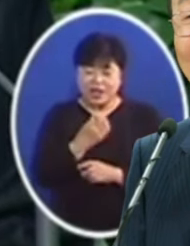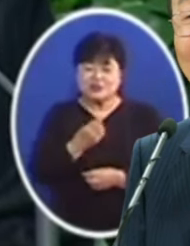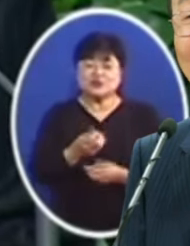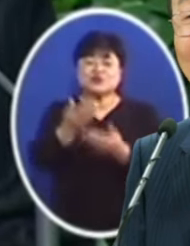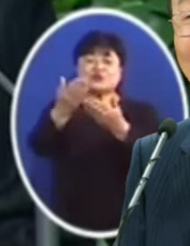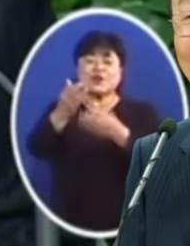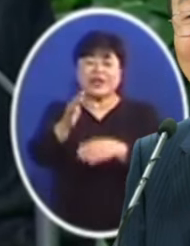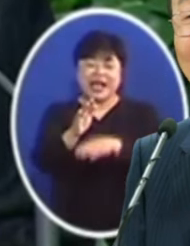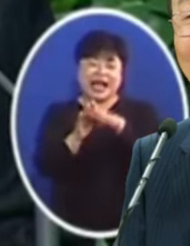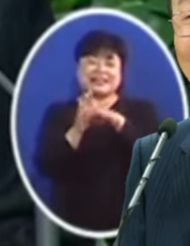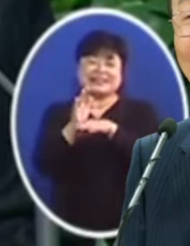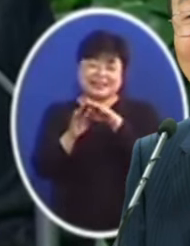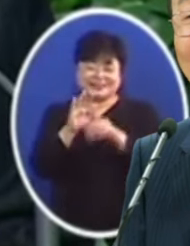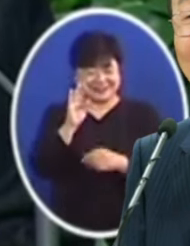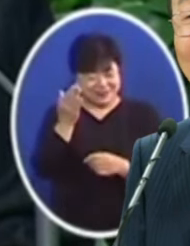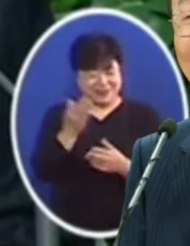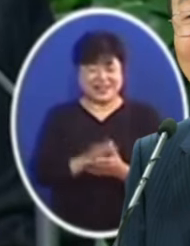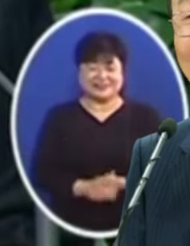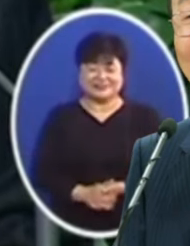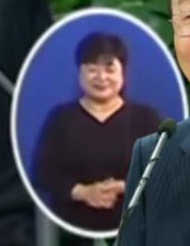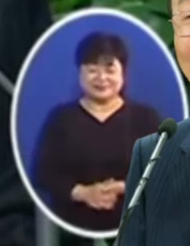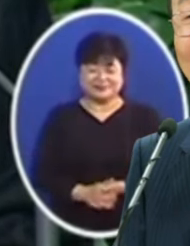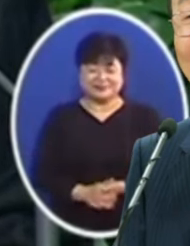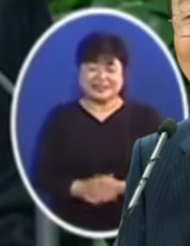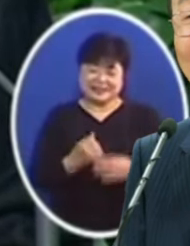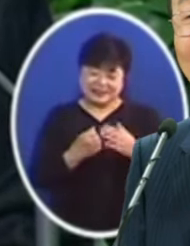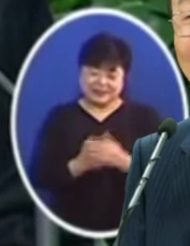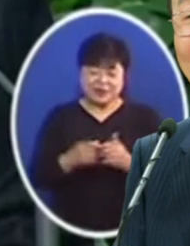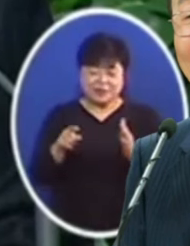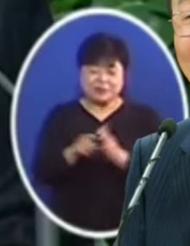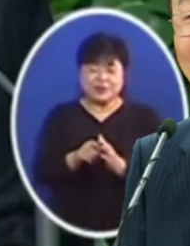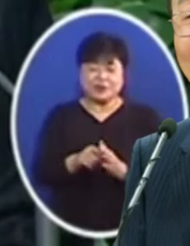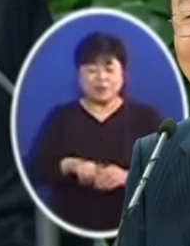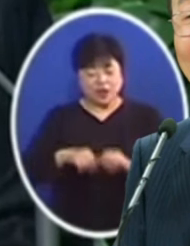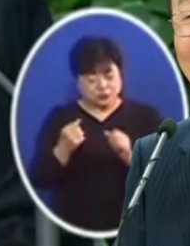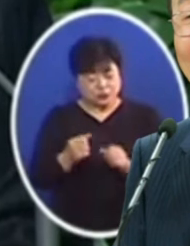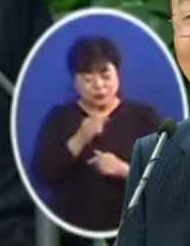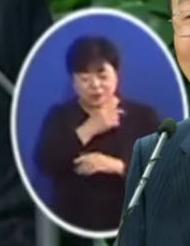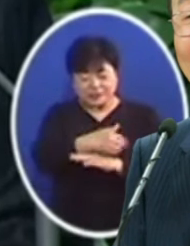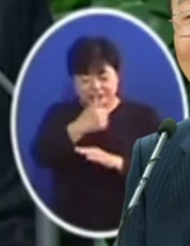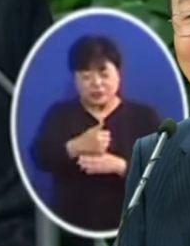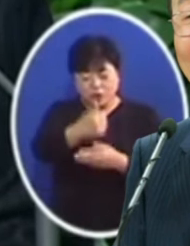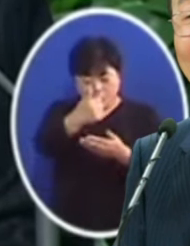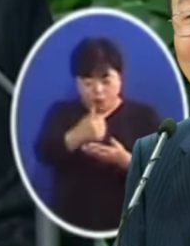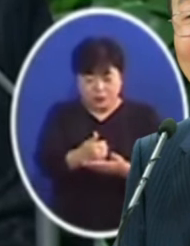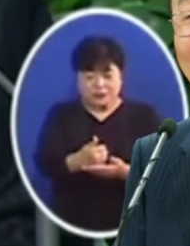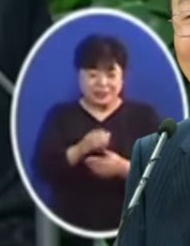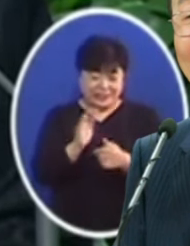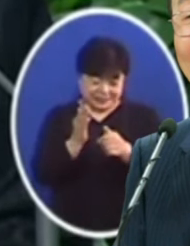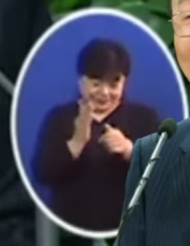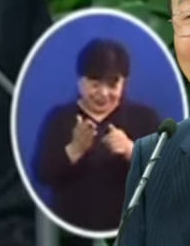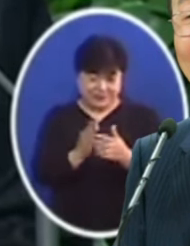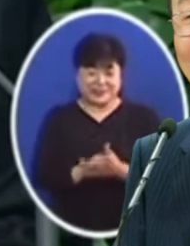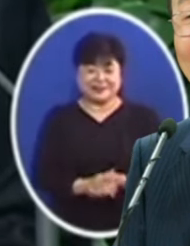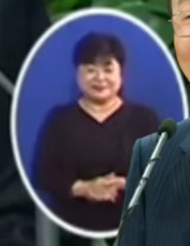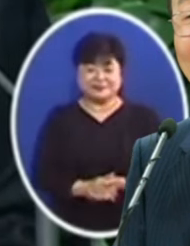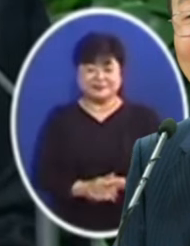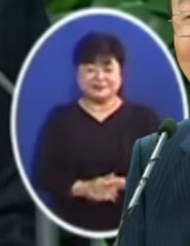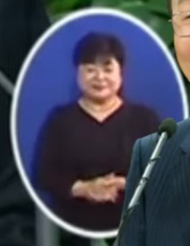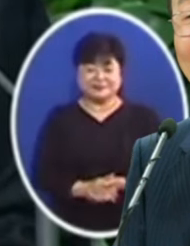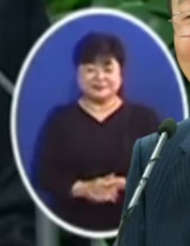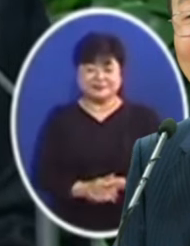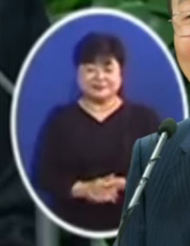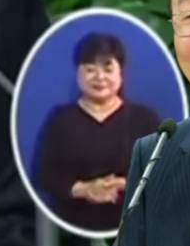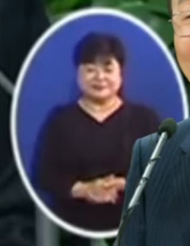축복이 가득가득 채워지게 되는 것입니다. 그러므로 믿음과 순종으로 그리스도를 모셔드리는 우리가 되어야 되는 것입니다.